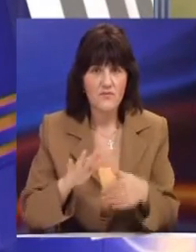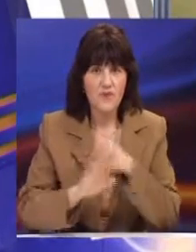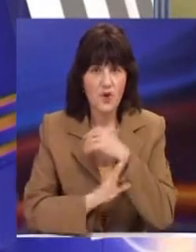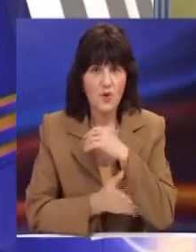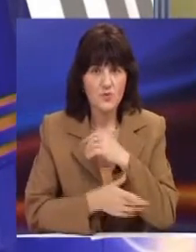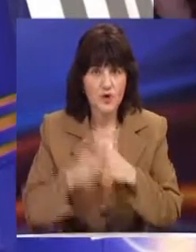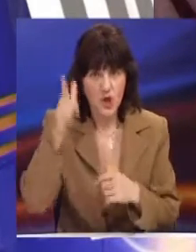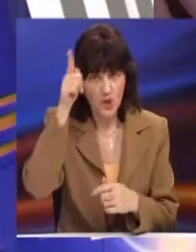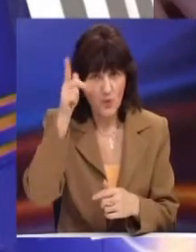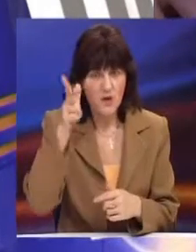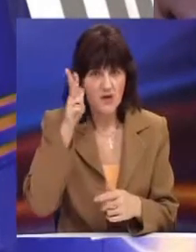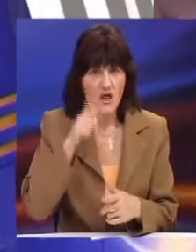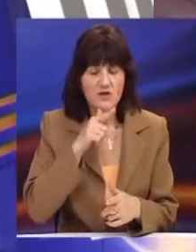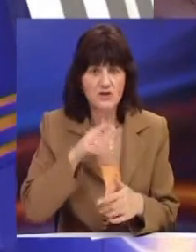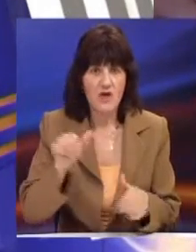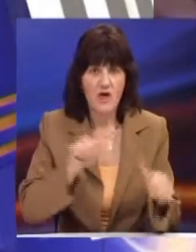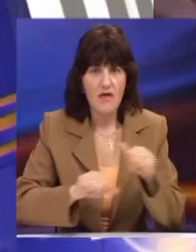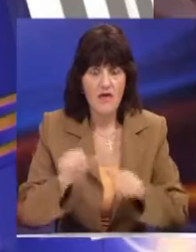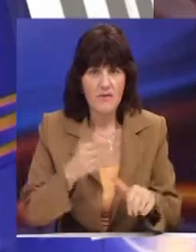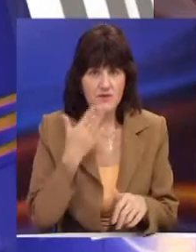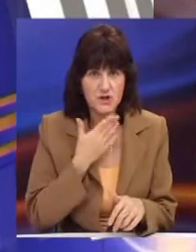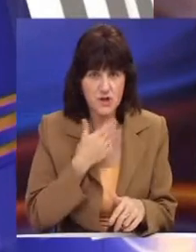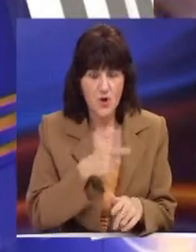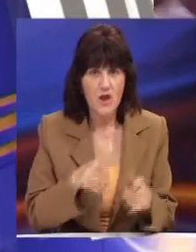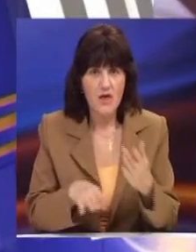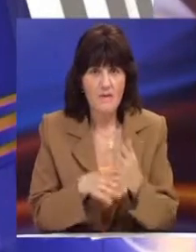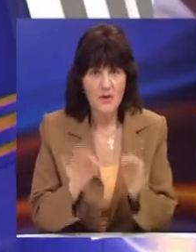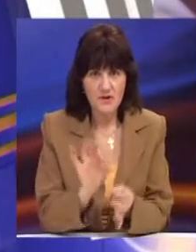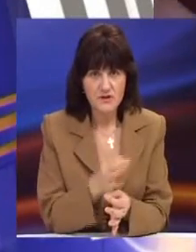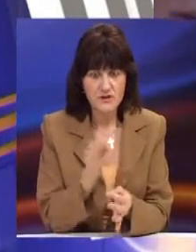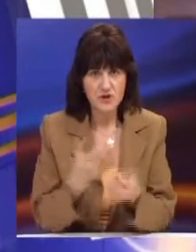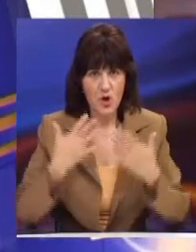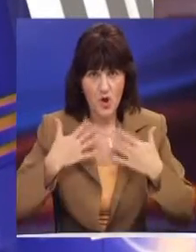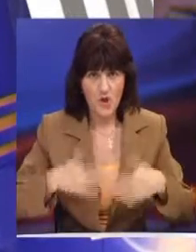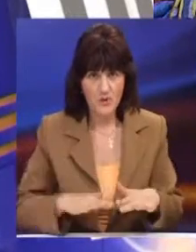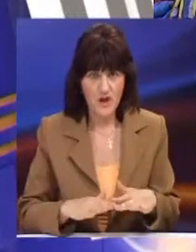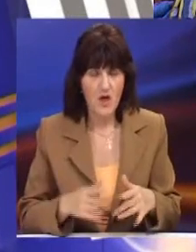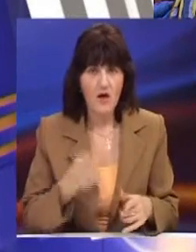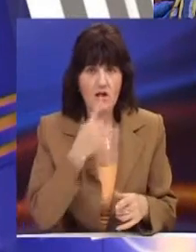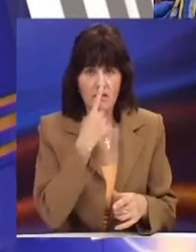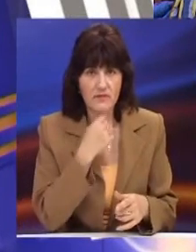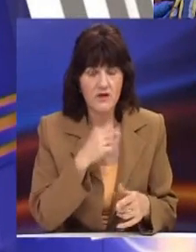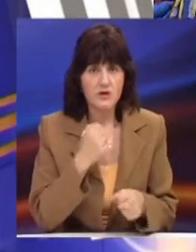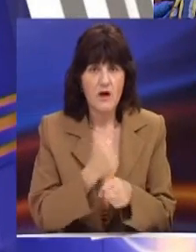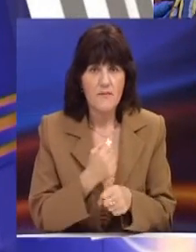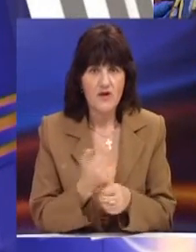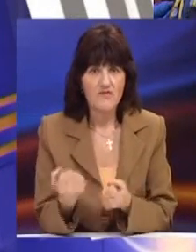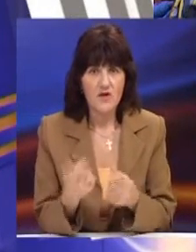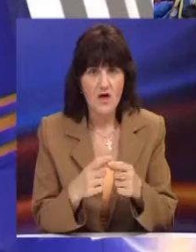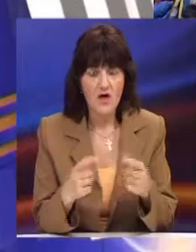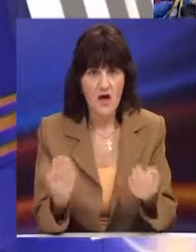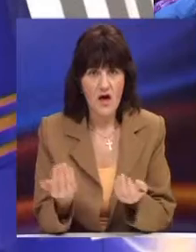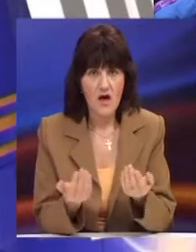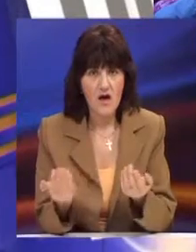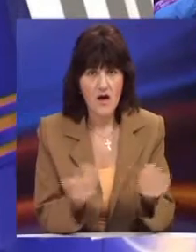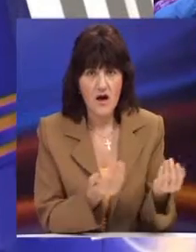sa učenicima 2., 3. i 4. razreda Hemijsko-tehnološke škole sašili odelo po želji, dok su dečaci pravili modele